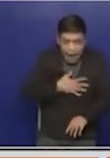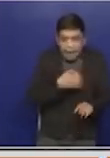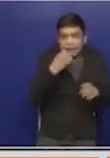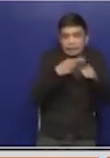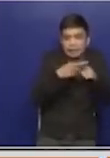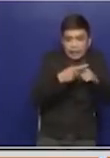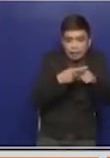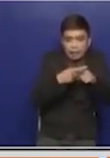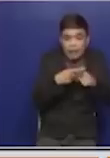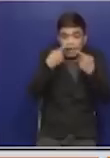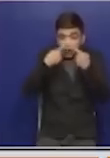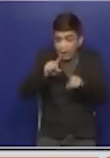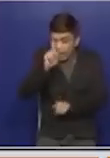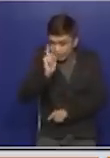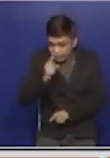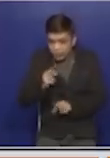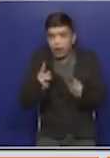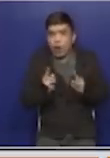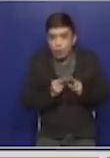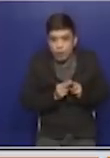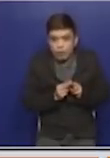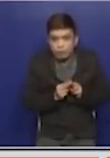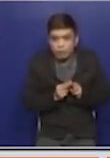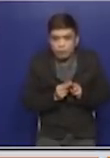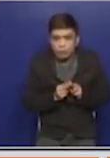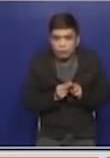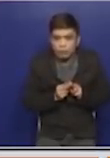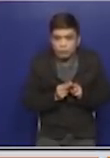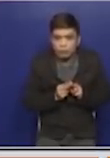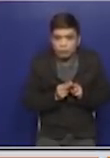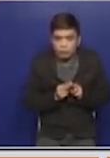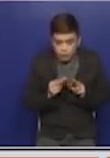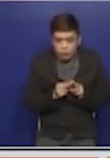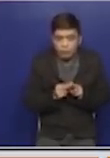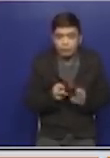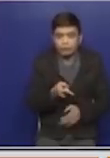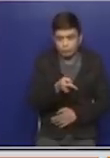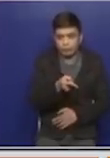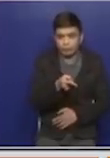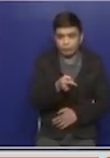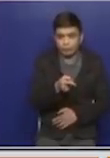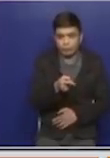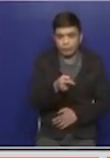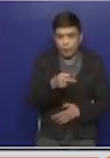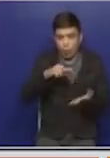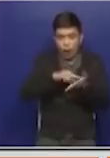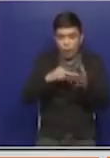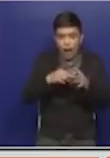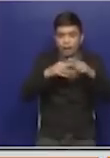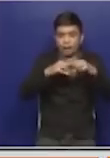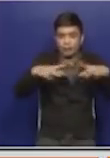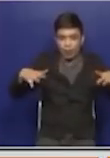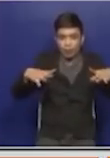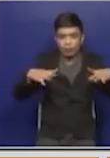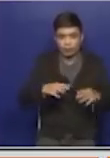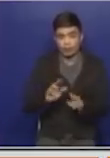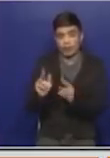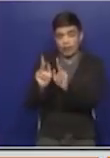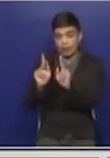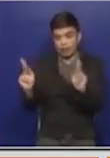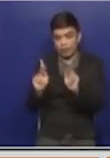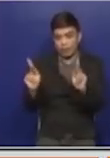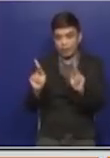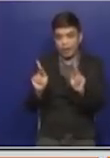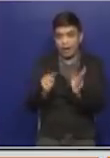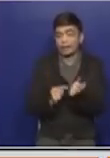ก็คือเกี่ยวกับการคุกคามทางเพศและก็นิยามของคุกคามทางเพศนะคะซึ่งคณะกรรมการเนี่ย